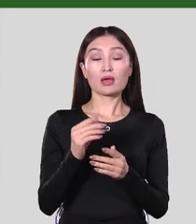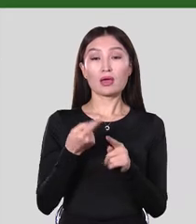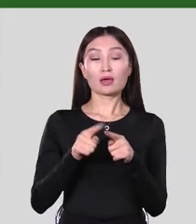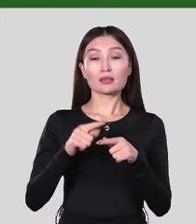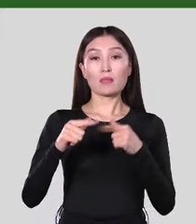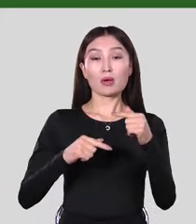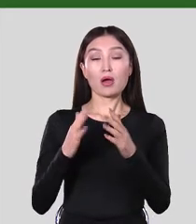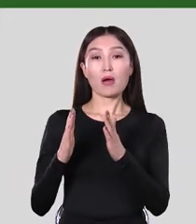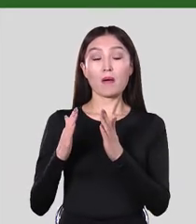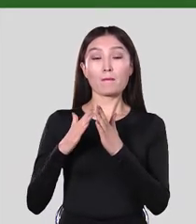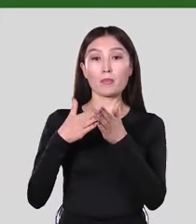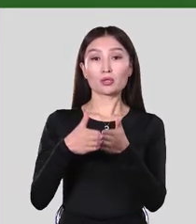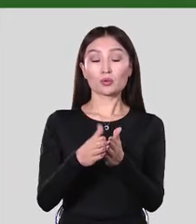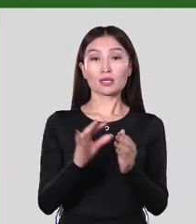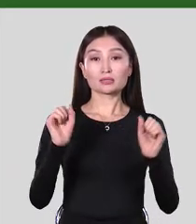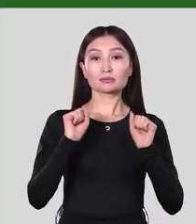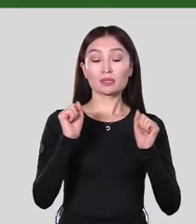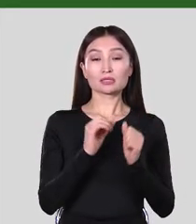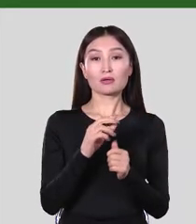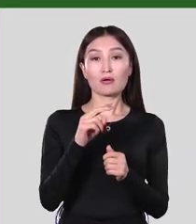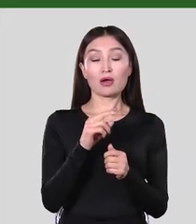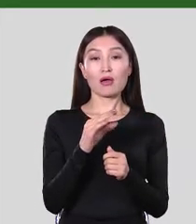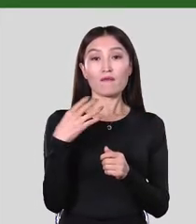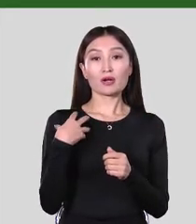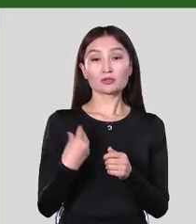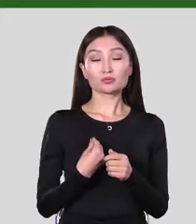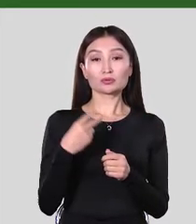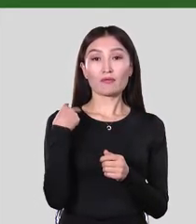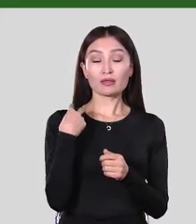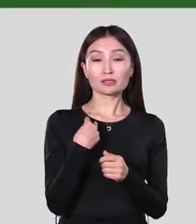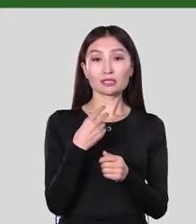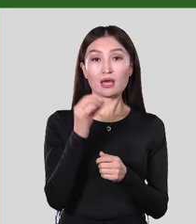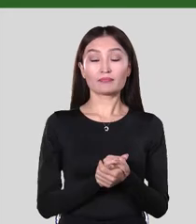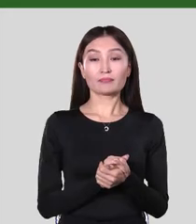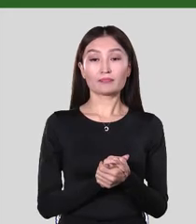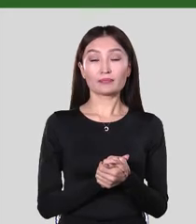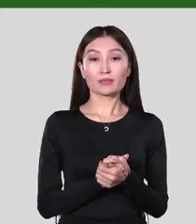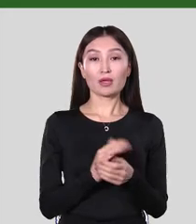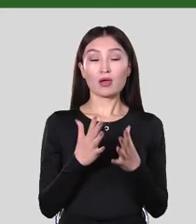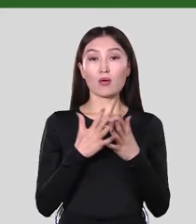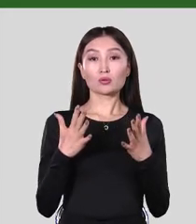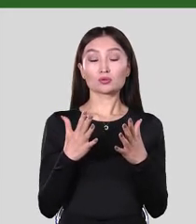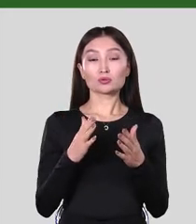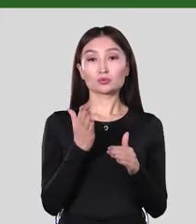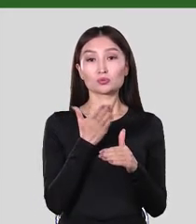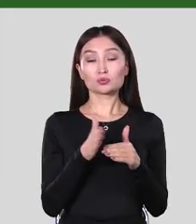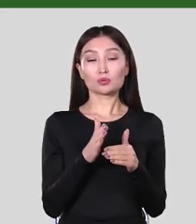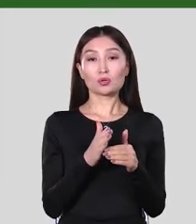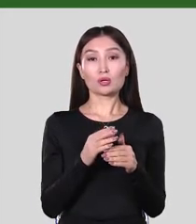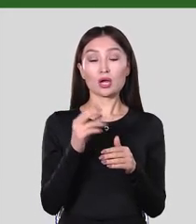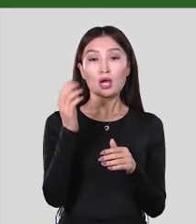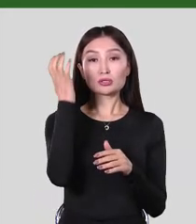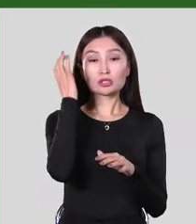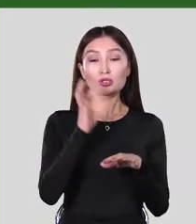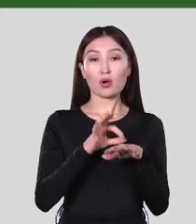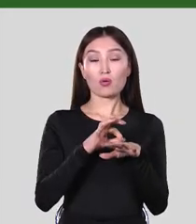португальцев, испанцев и итальянцев, голландцев, французов, англичан и немцев. Значительная доля